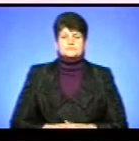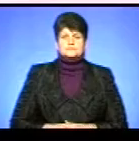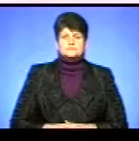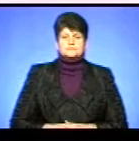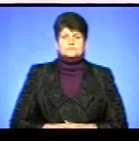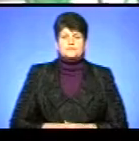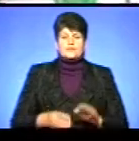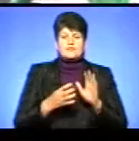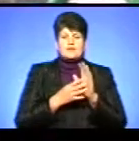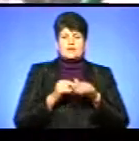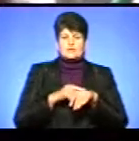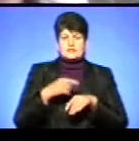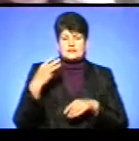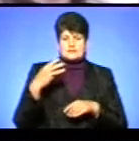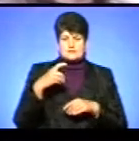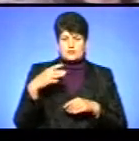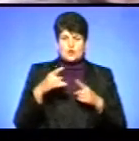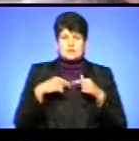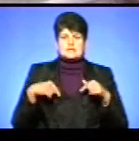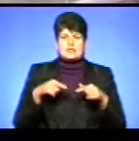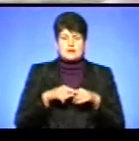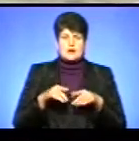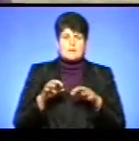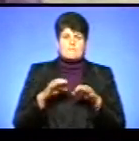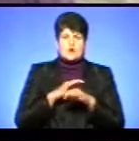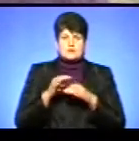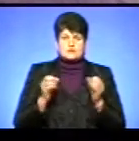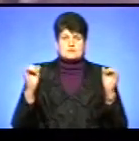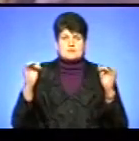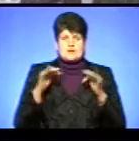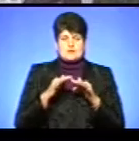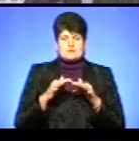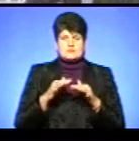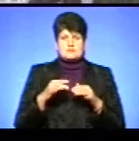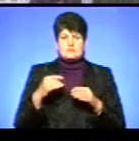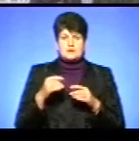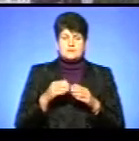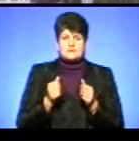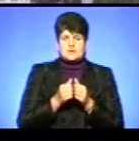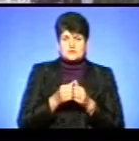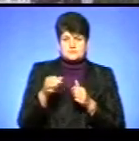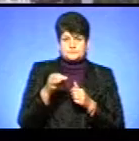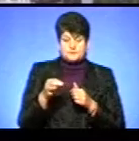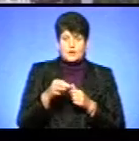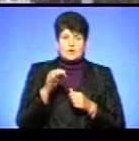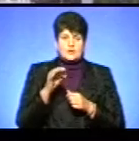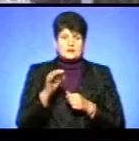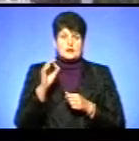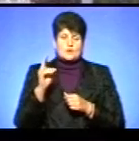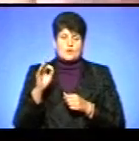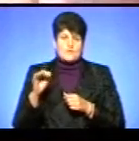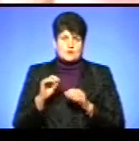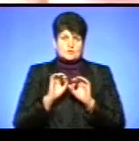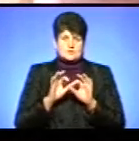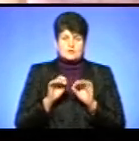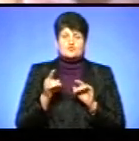О 9:30 організатори проекту «Життя без меж» збираються на набережній Ставу. Олена Коваль, мама хлопчика з інвалідністю,